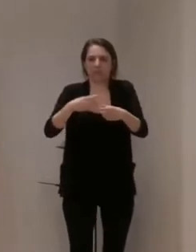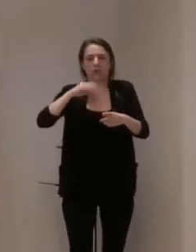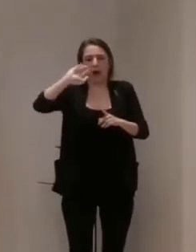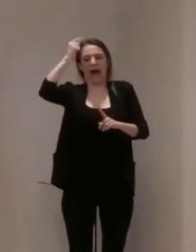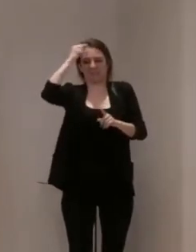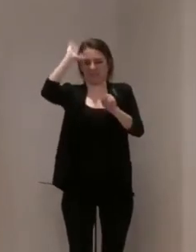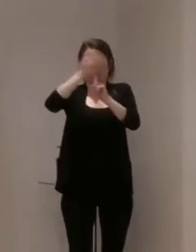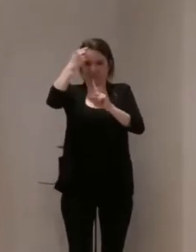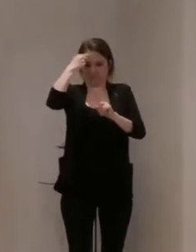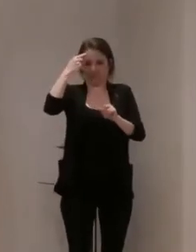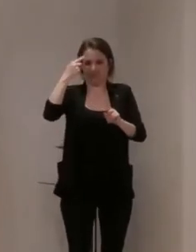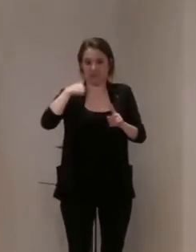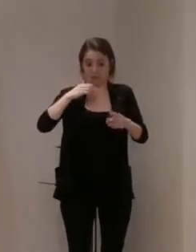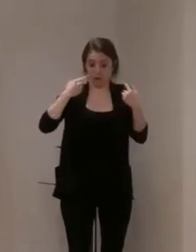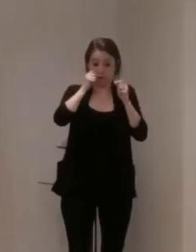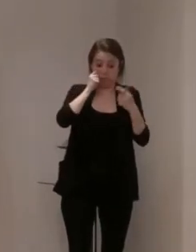psicològic.